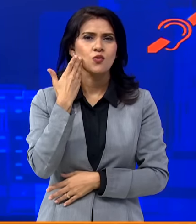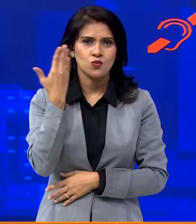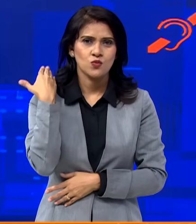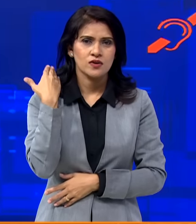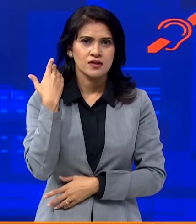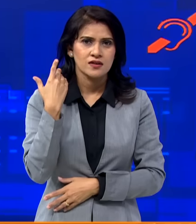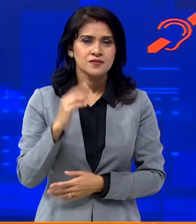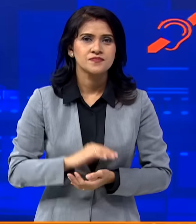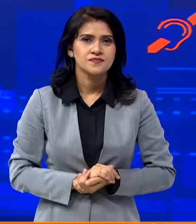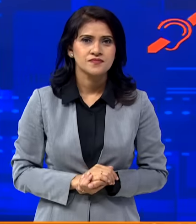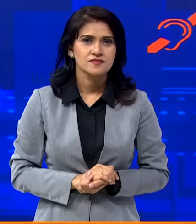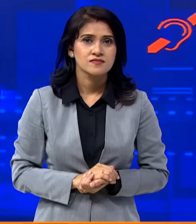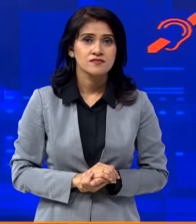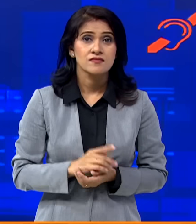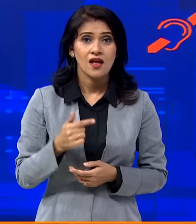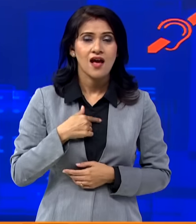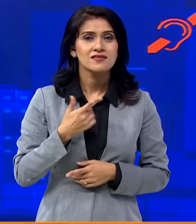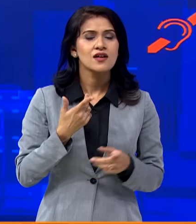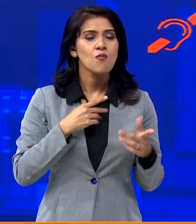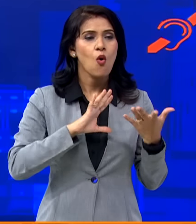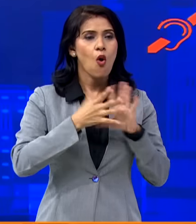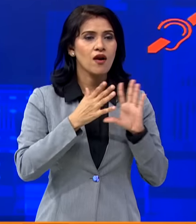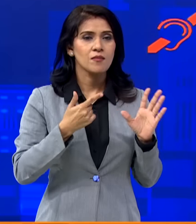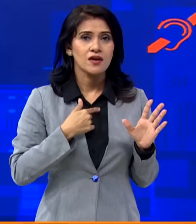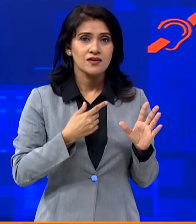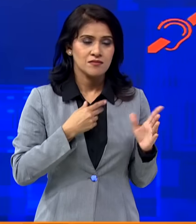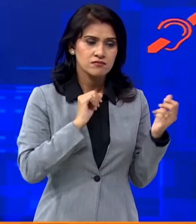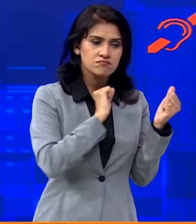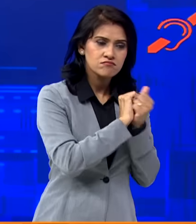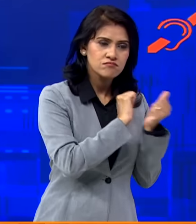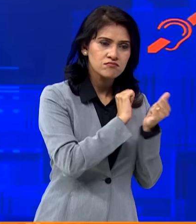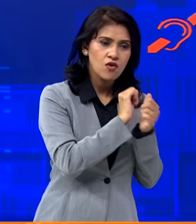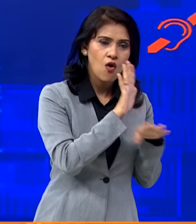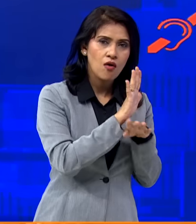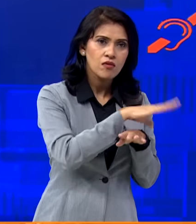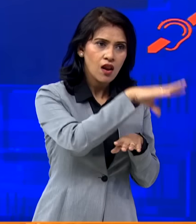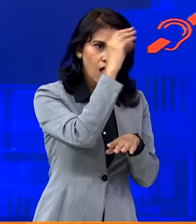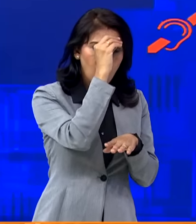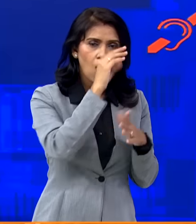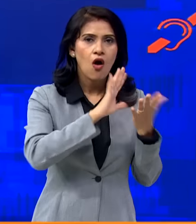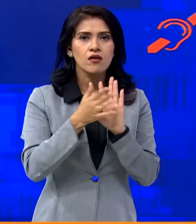कहावत है जैसा खाया अन्न वैसा ही हो गया मन तो जब मैं उधर था तो ऐसे ही